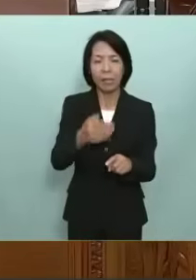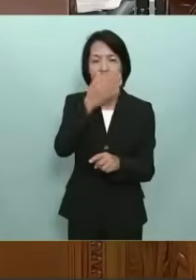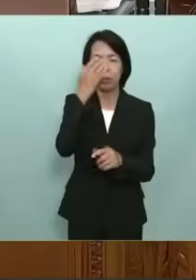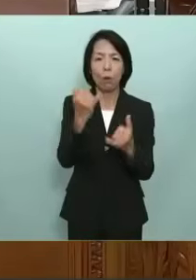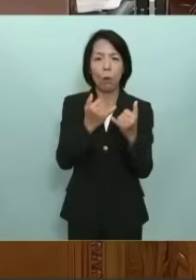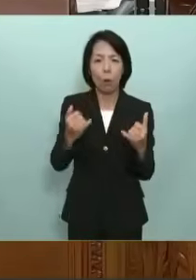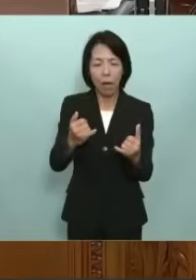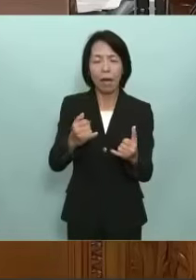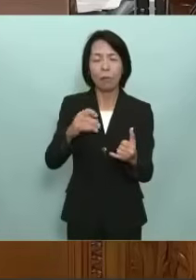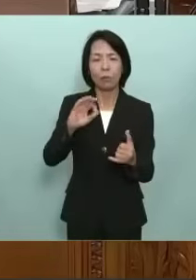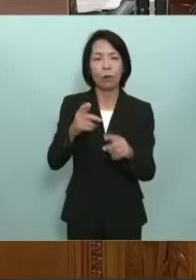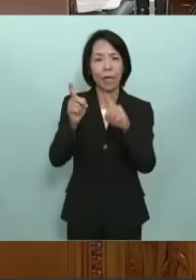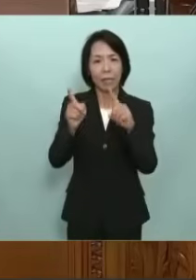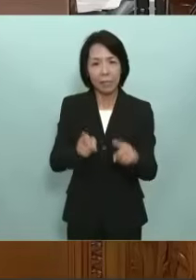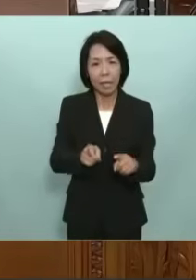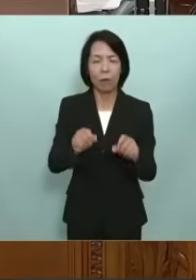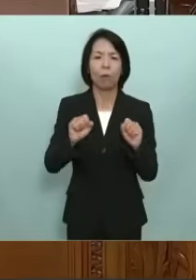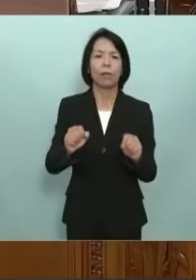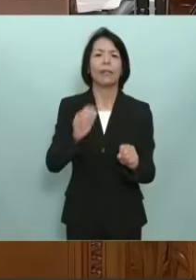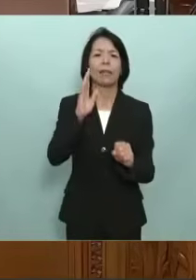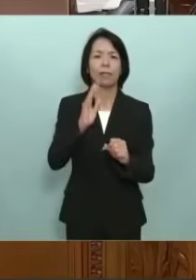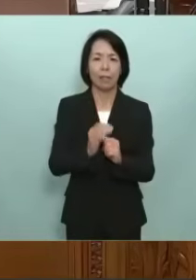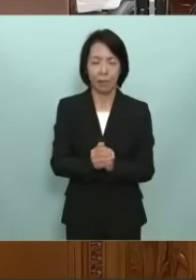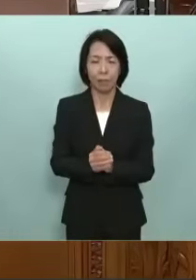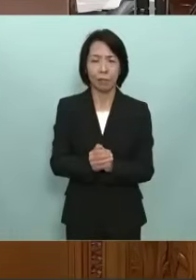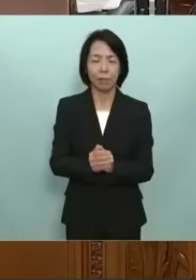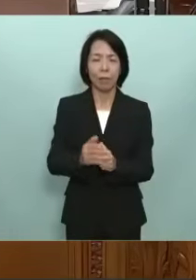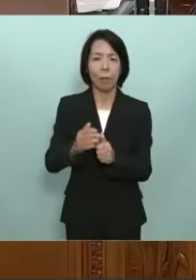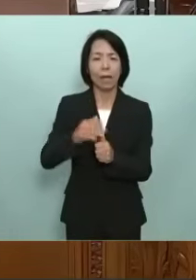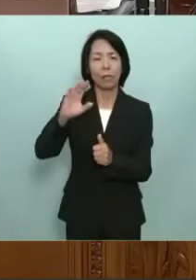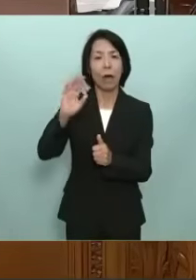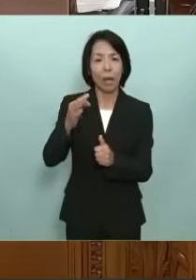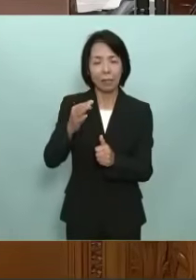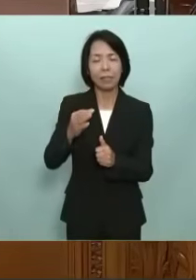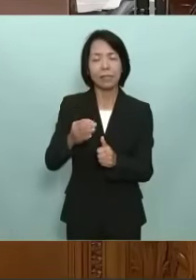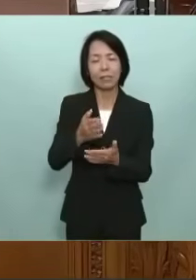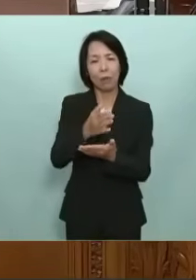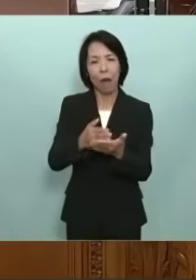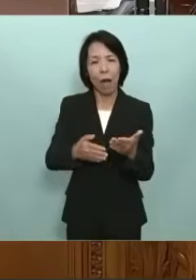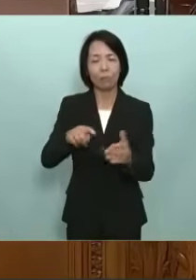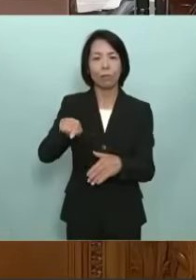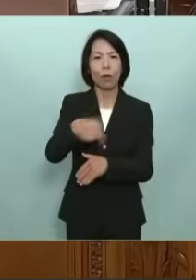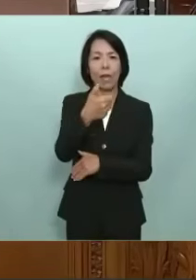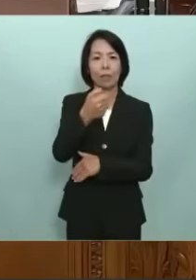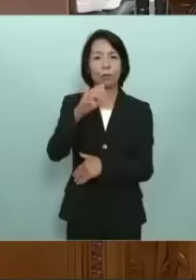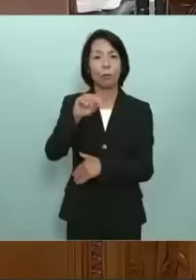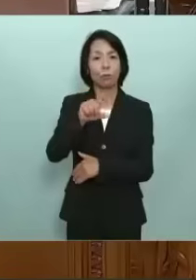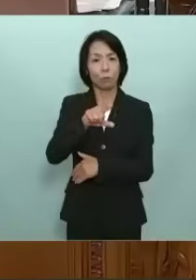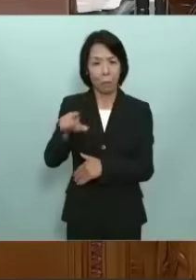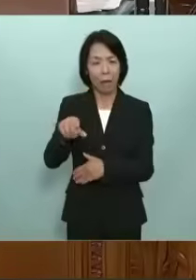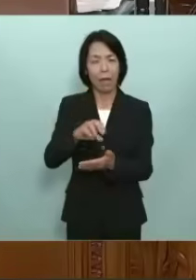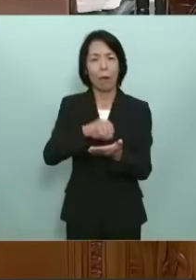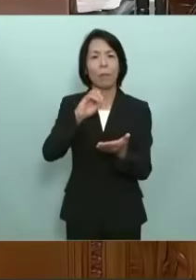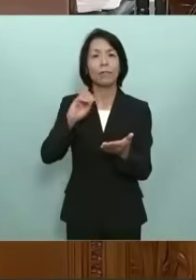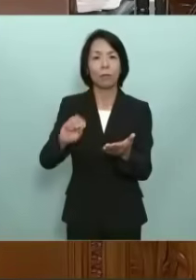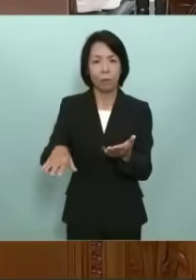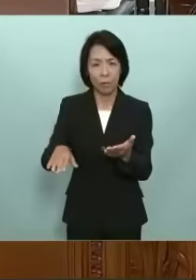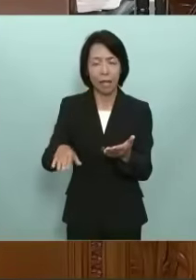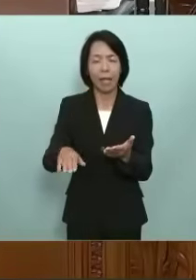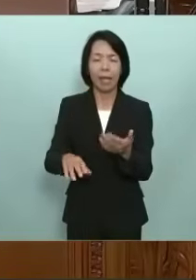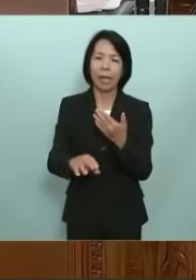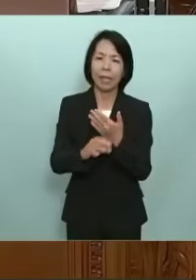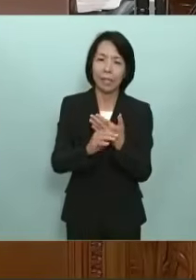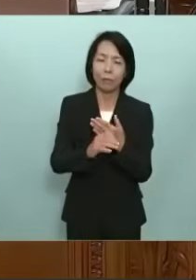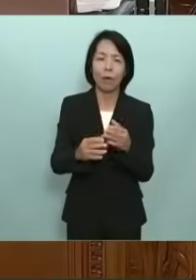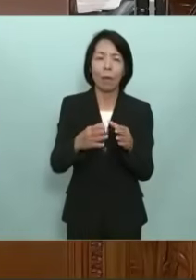てください奨学金債務の半分の最大150万円免除を実施をして例えば